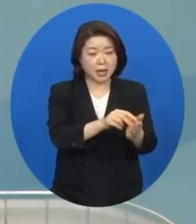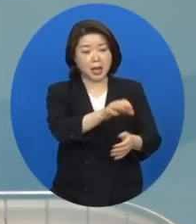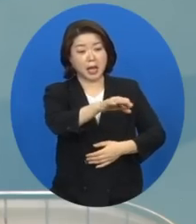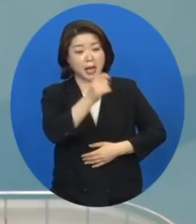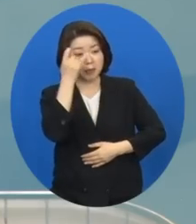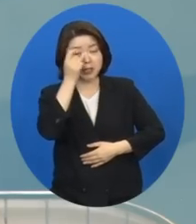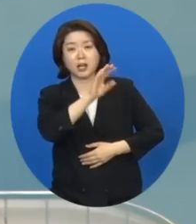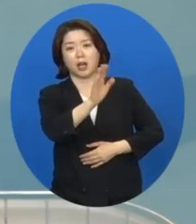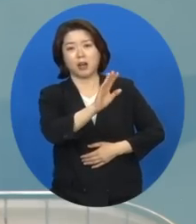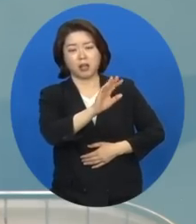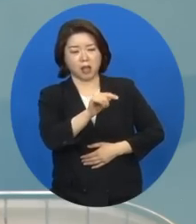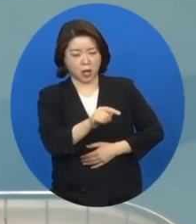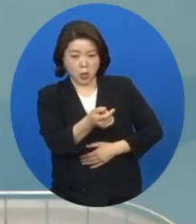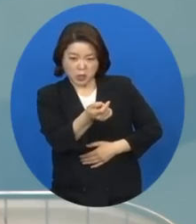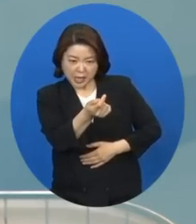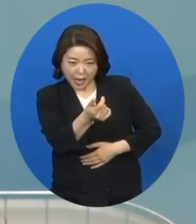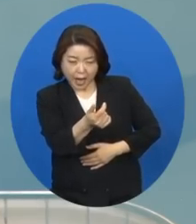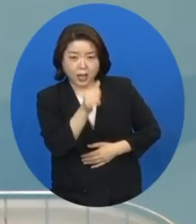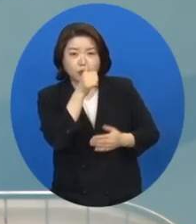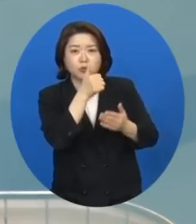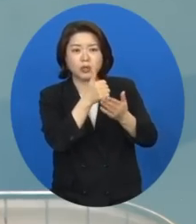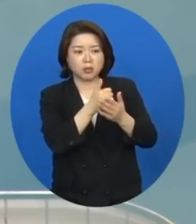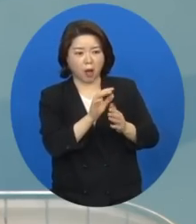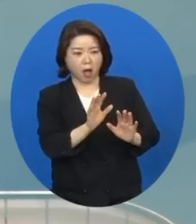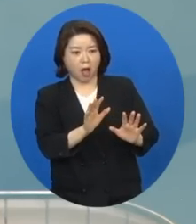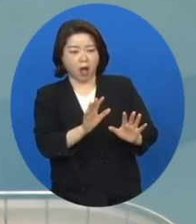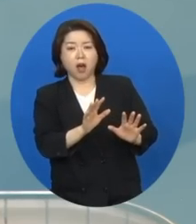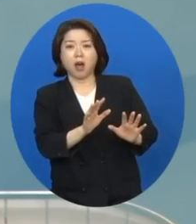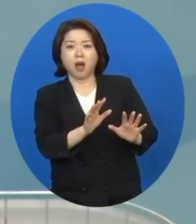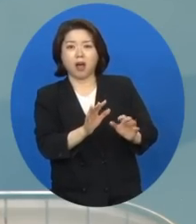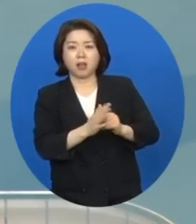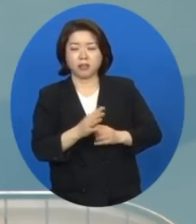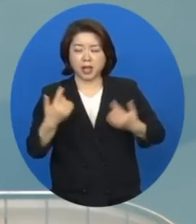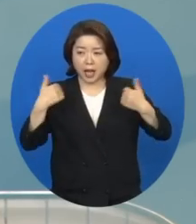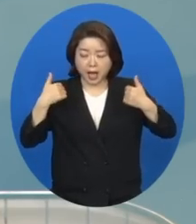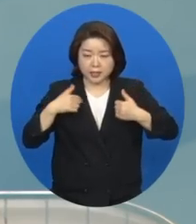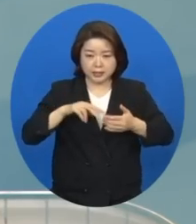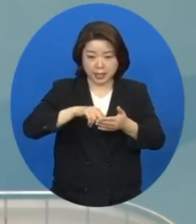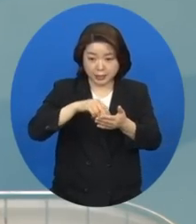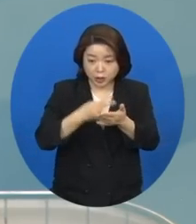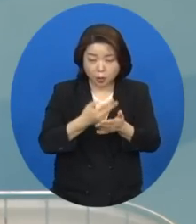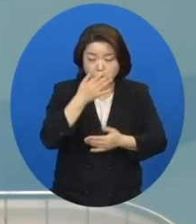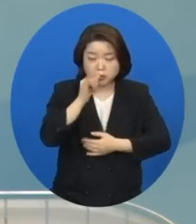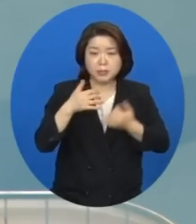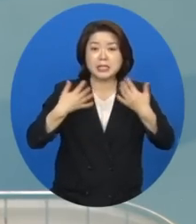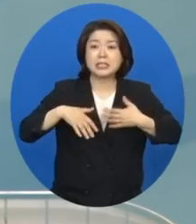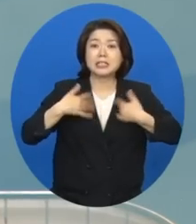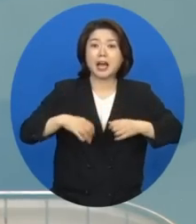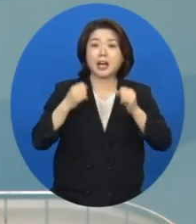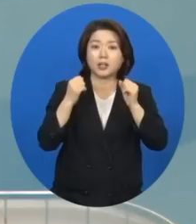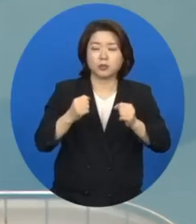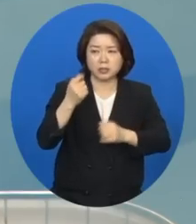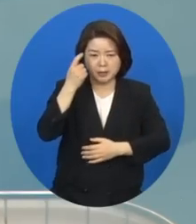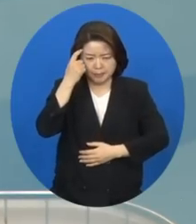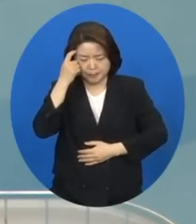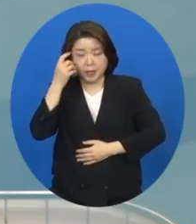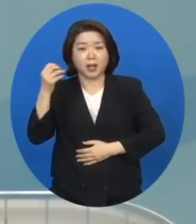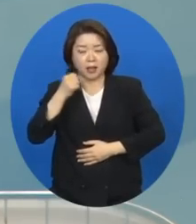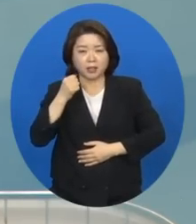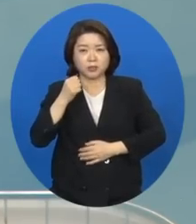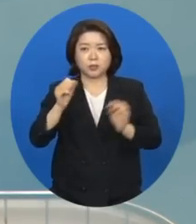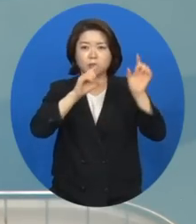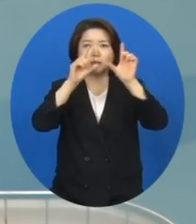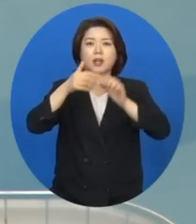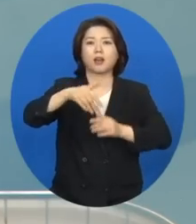않게 되었습니다. 제가 내가 언제든 넘어질 수 있는 연약한 존재라는 사실을 인식하면서